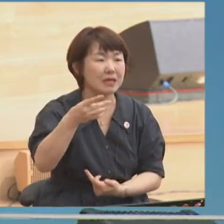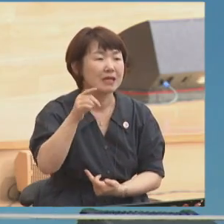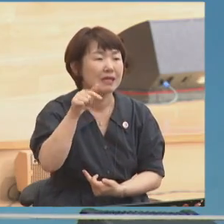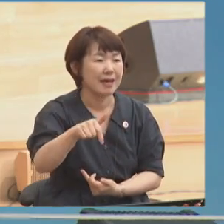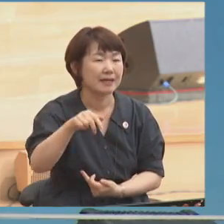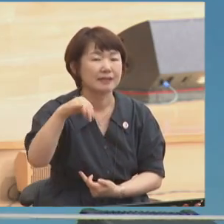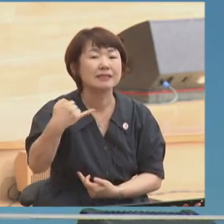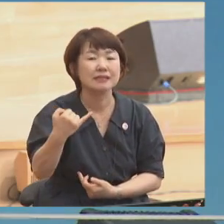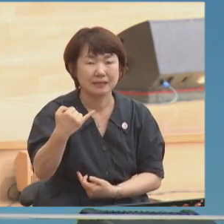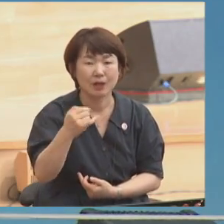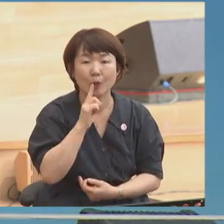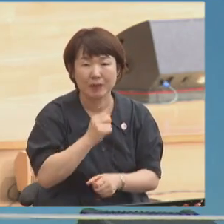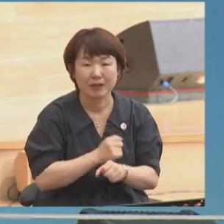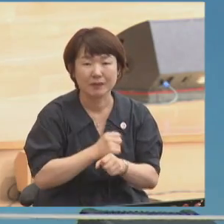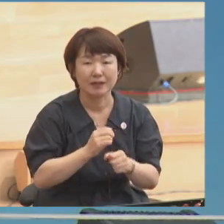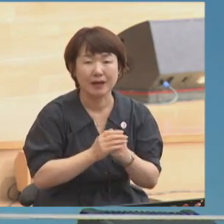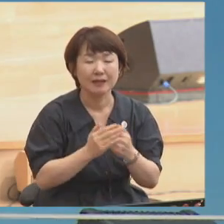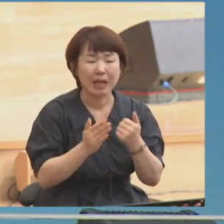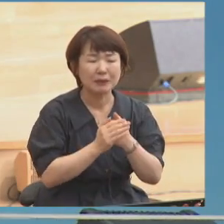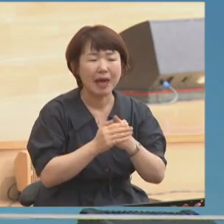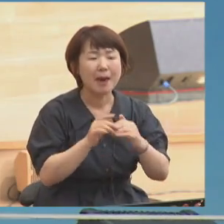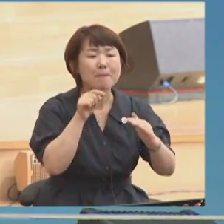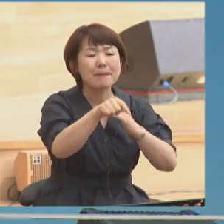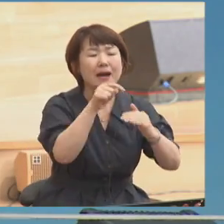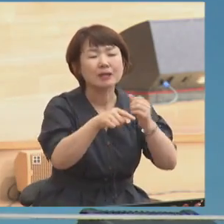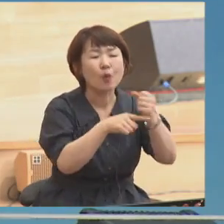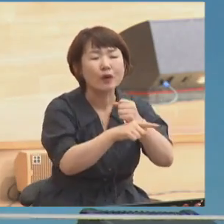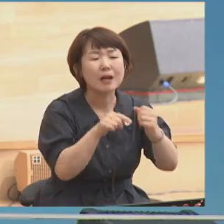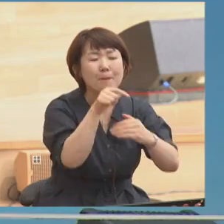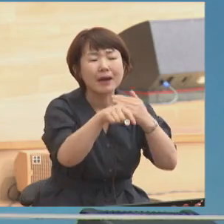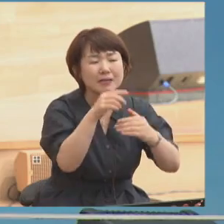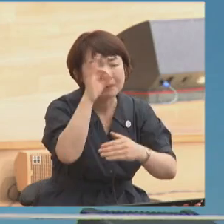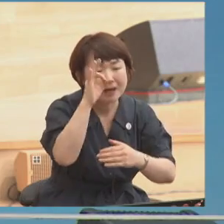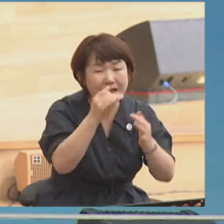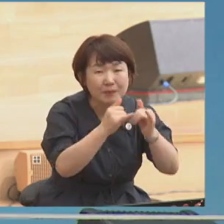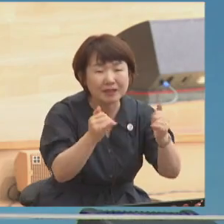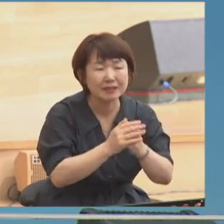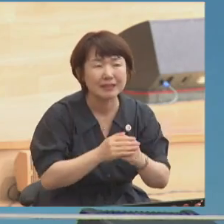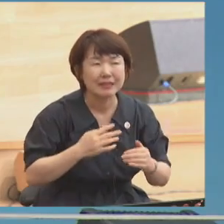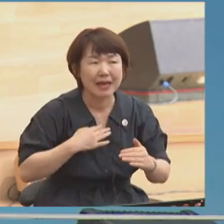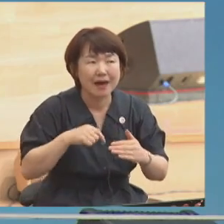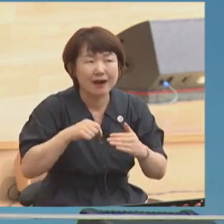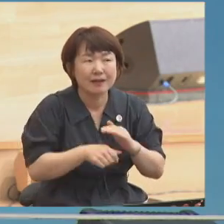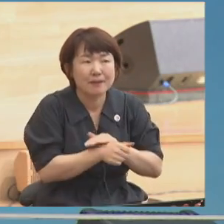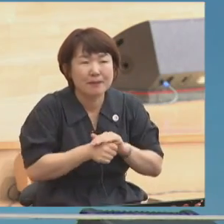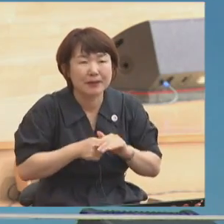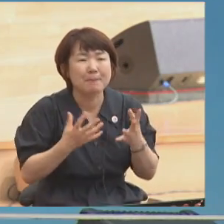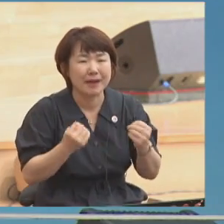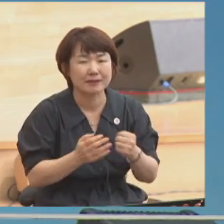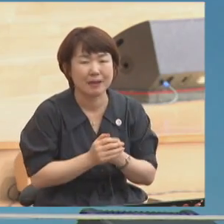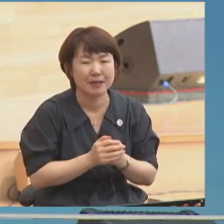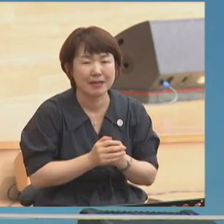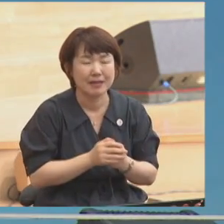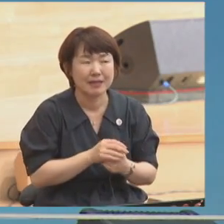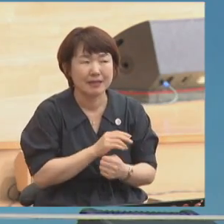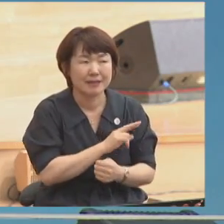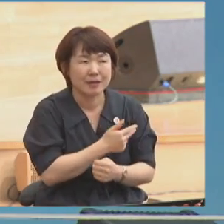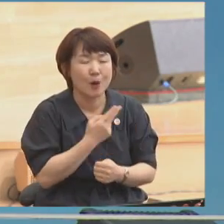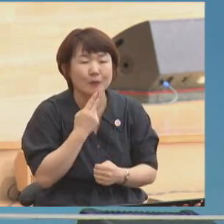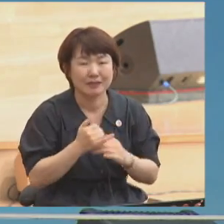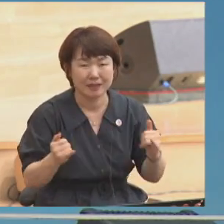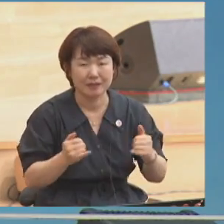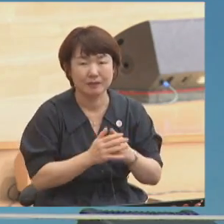그러므로 자꾸 밖에서 원인을 찾는 사람은 콤플렉스가 많은 사람이에요. 자격지심이 많은 사람이에요.